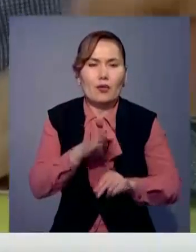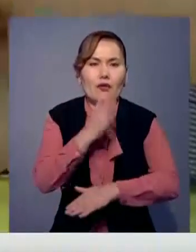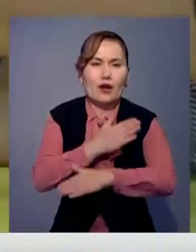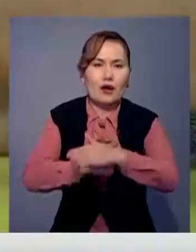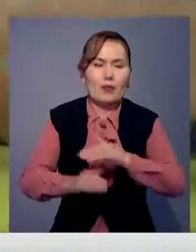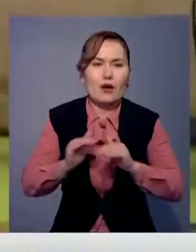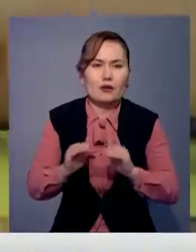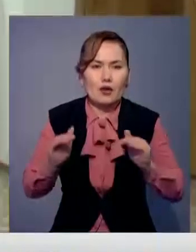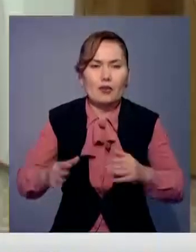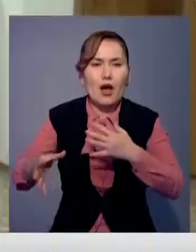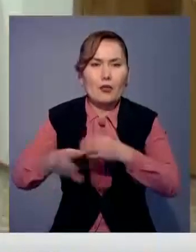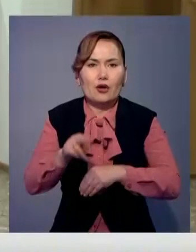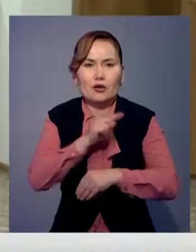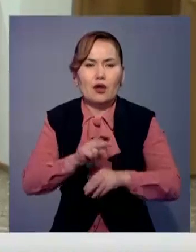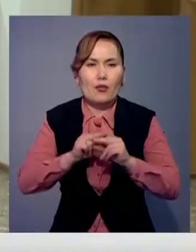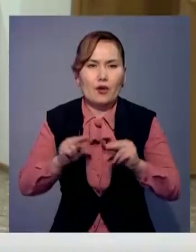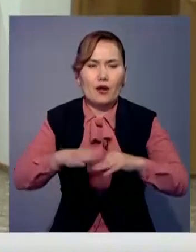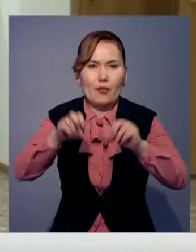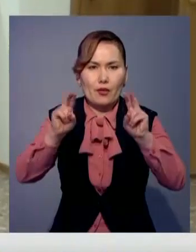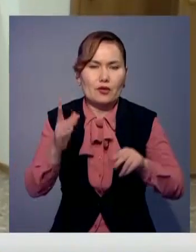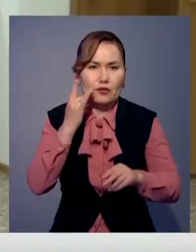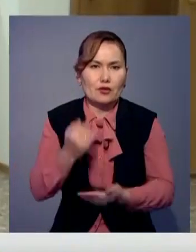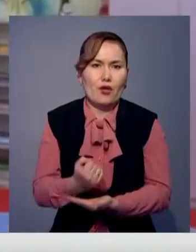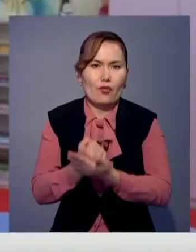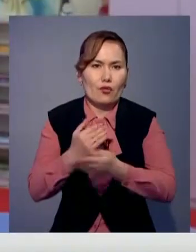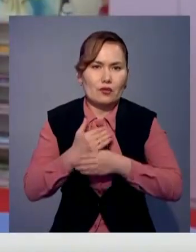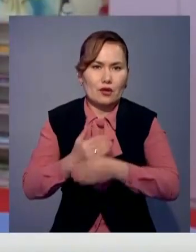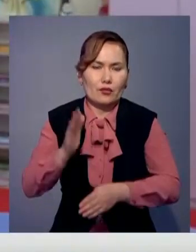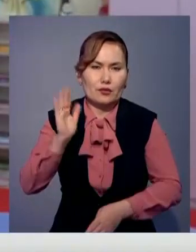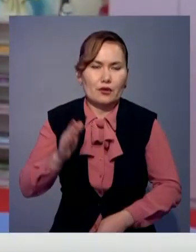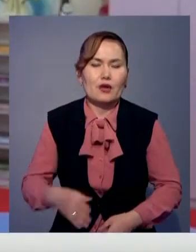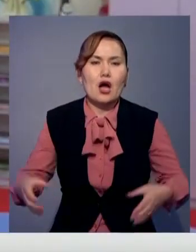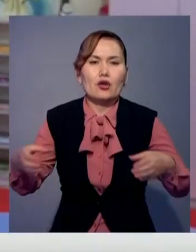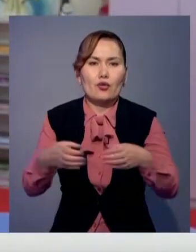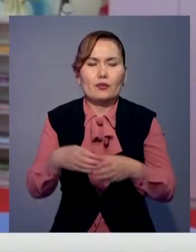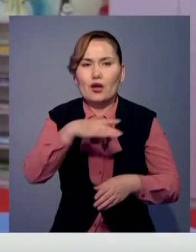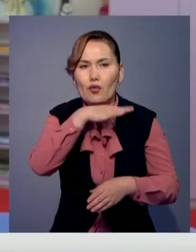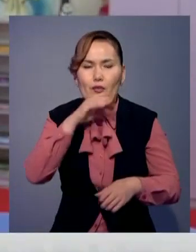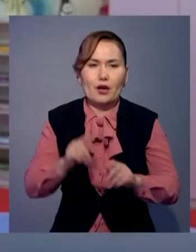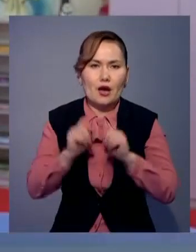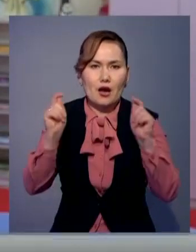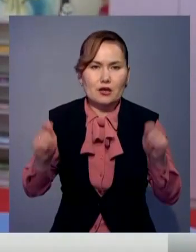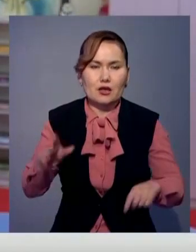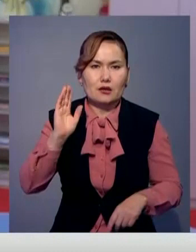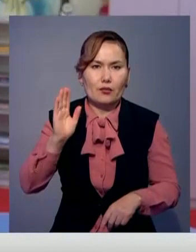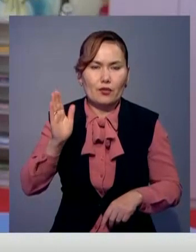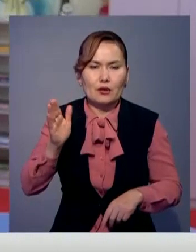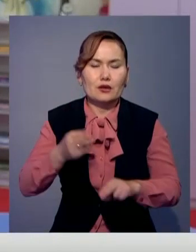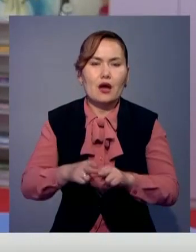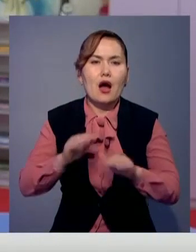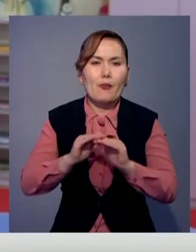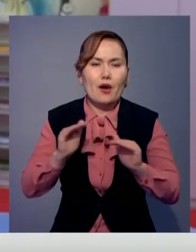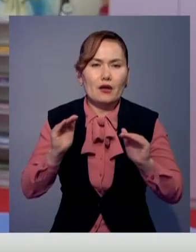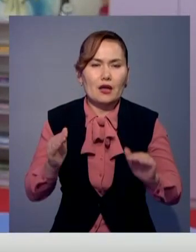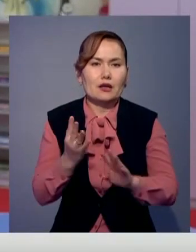шектеулі балалармен жұмыс істейтін мамандарға да қолдау көрсетілмек. Топтар көбірек ашылады. Содан кейін балалардың